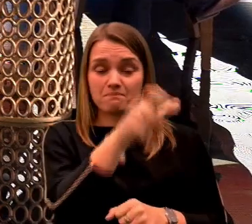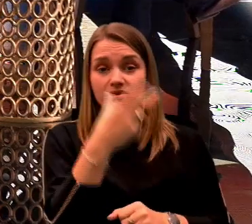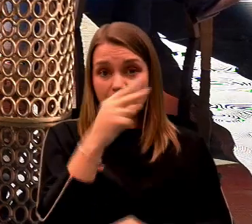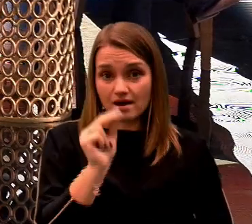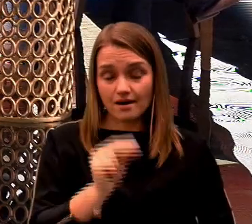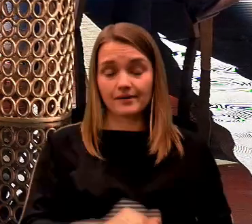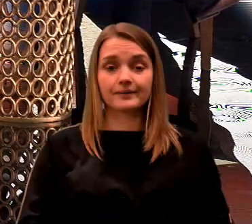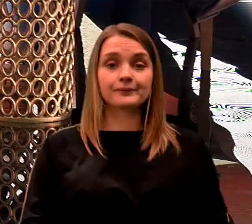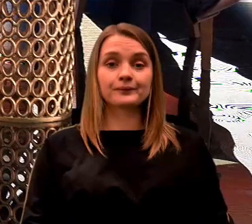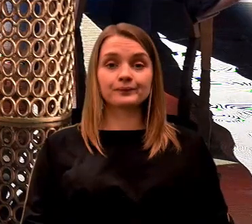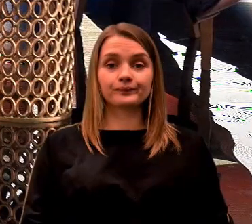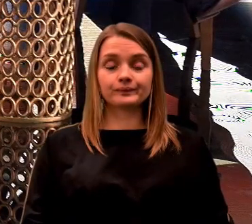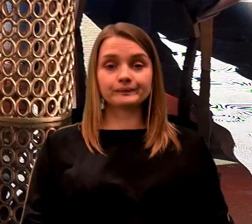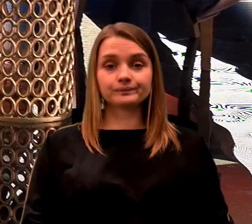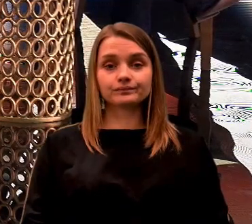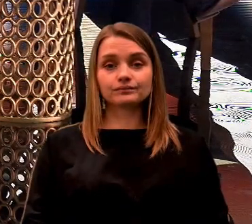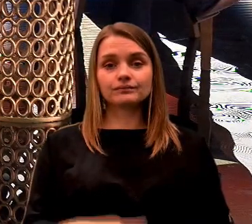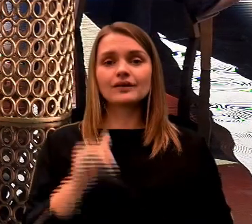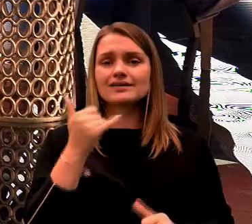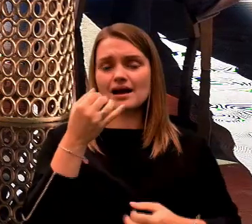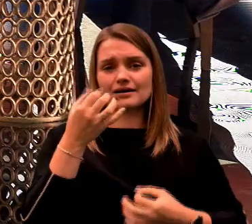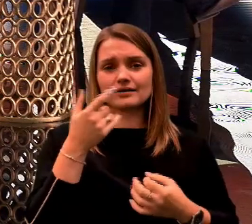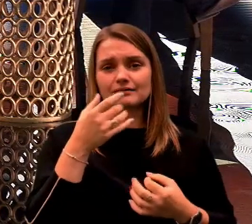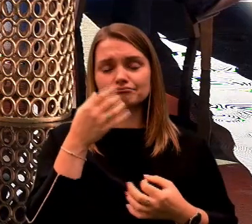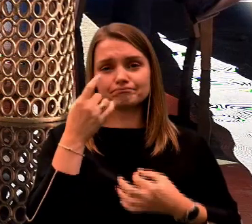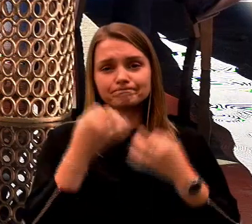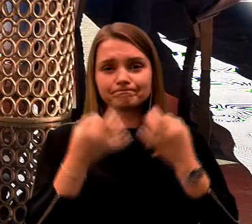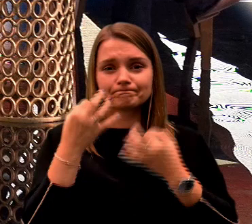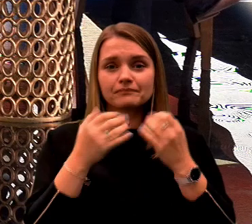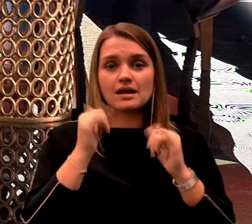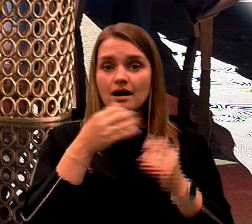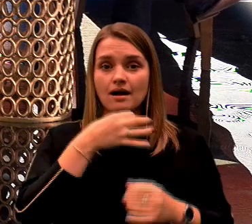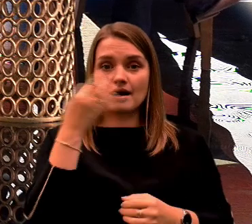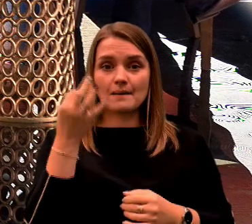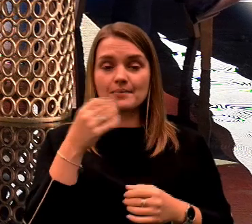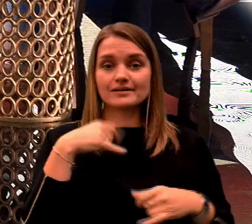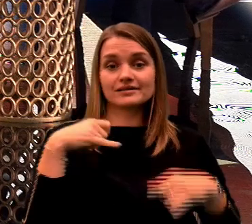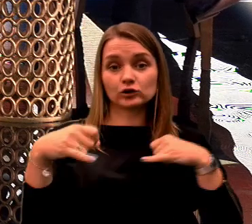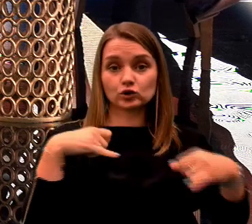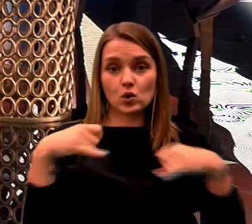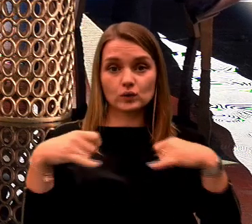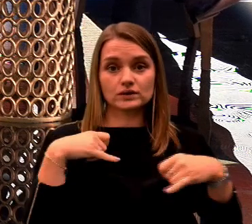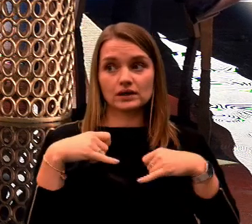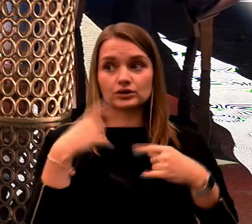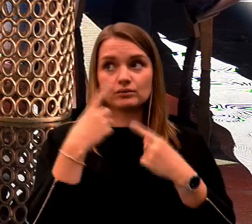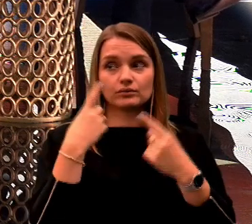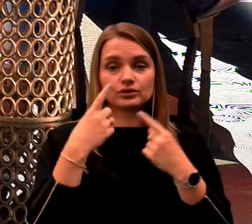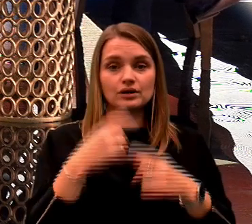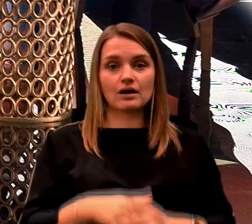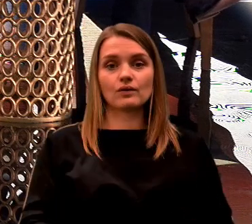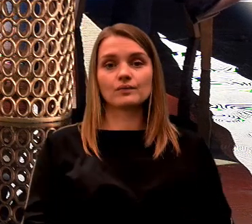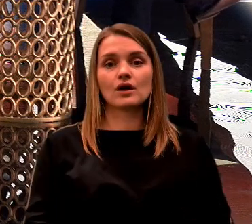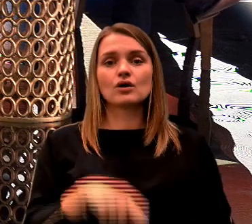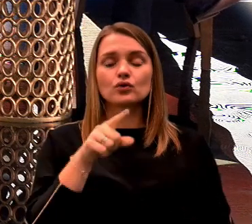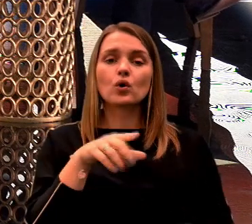tym, jak jest lepiej zarządzać, ja mogę powiedzieć, że ja doszłam do takiego wniosku, że tak naprawdę to zależy od